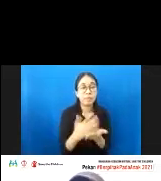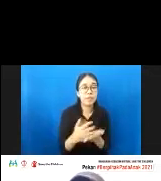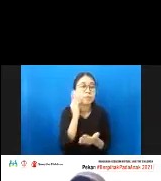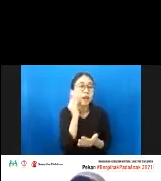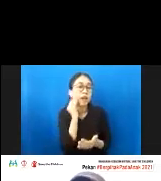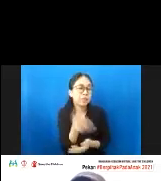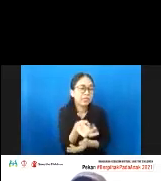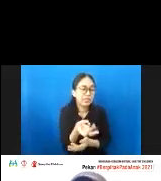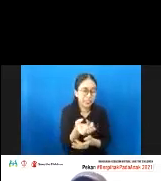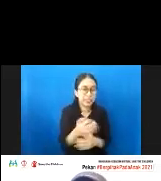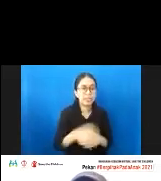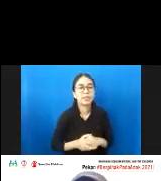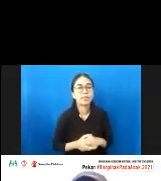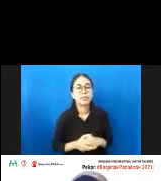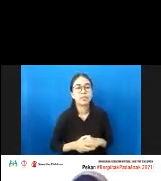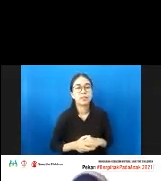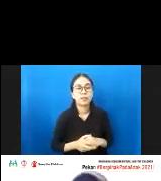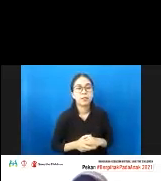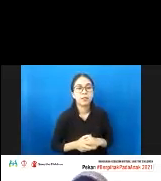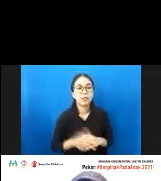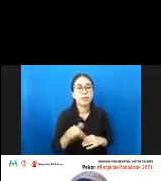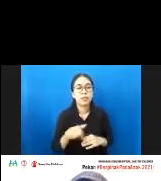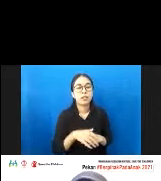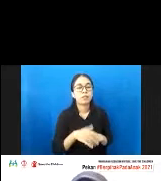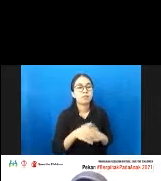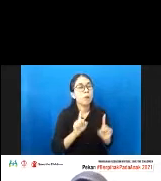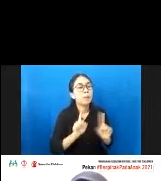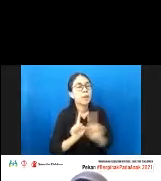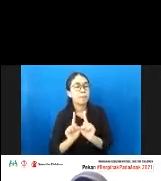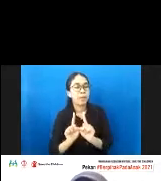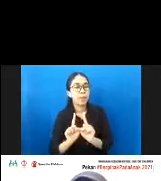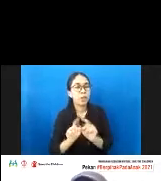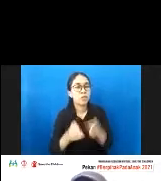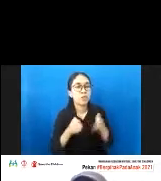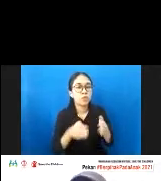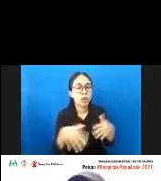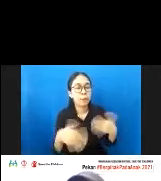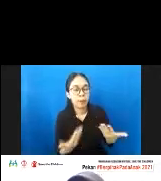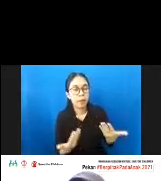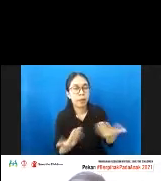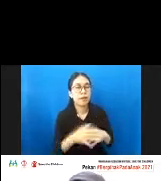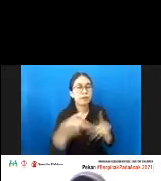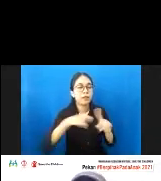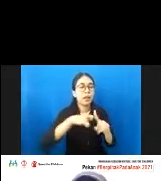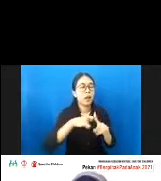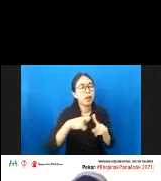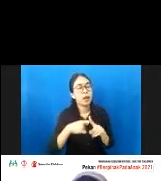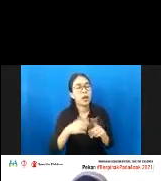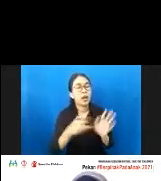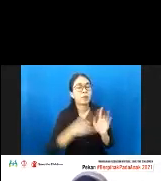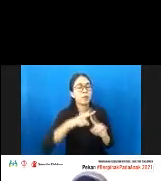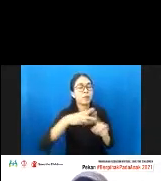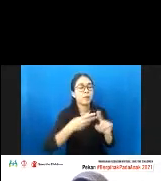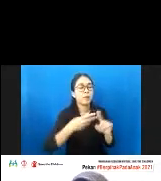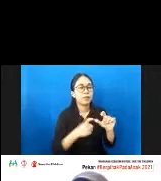ya sebagai fasilitator atau pendamping khususnya pada Kalakarya MTBS di Kabupaten Bandung.